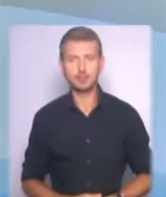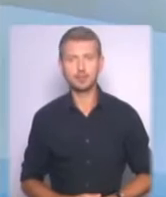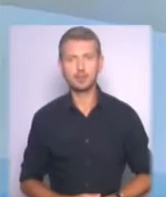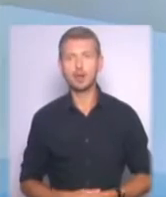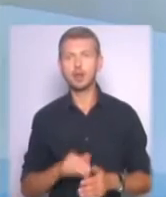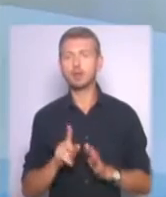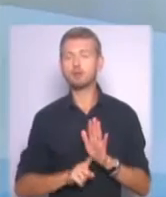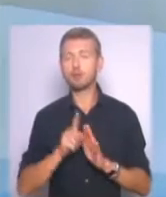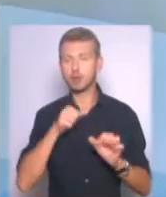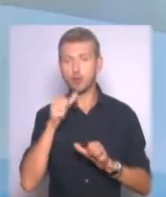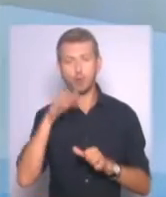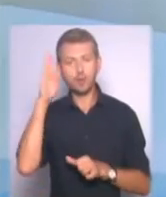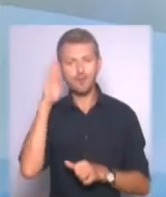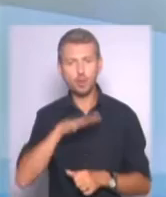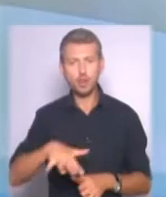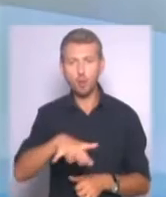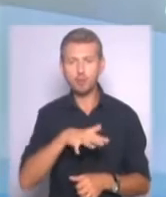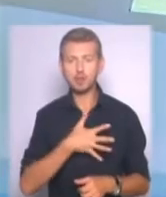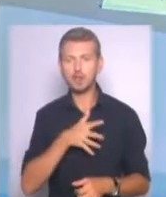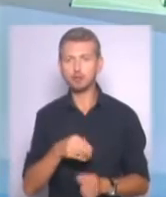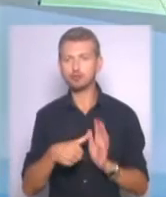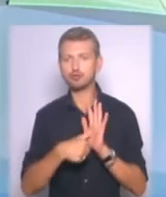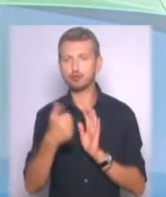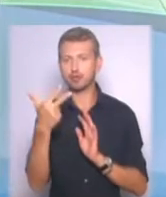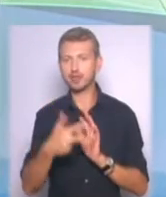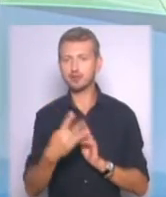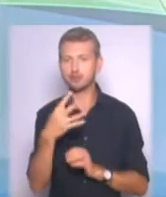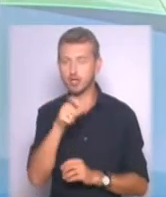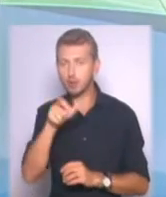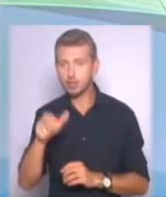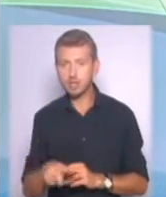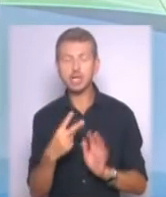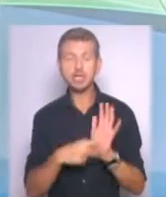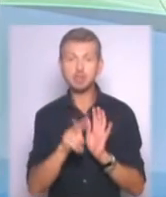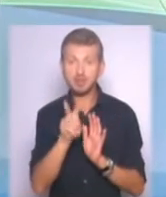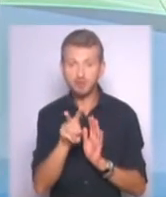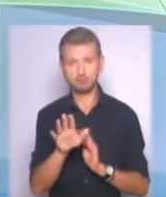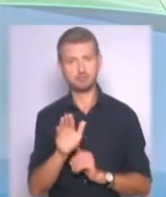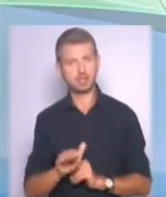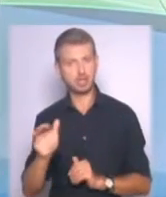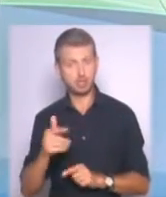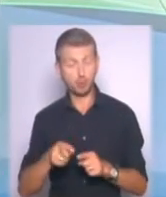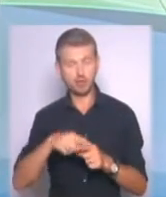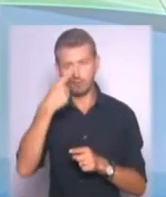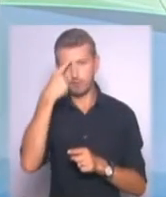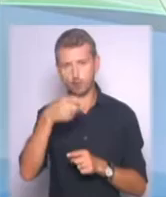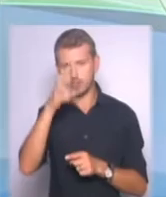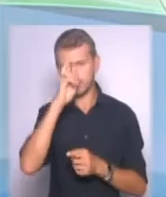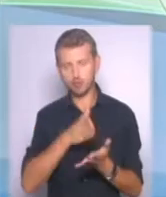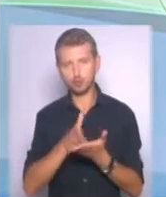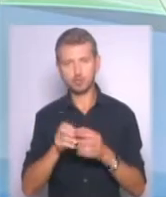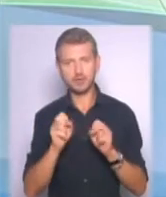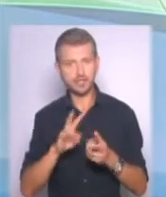З початку року на водних об'єктах загинули 634 людини, 72 з них – діти. Про це повідомили у Держслужбі з надзвичайних